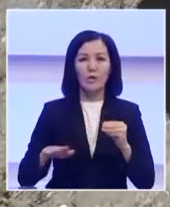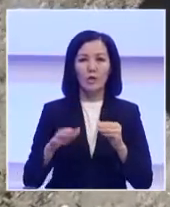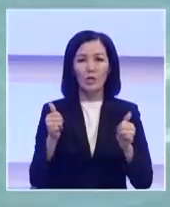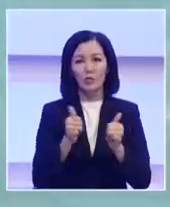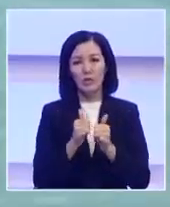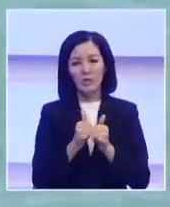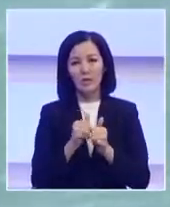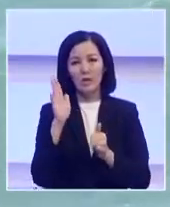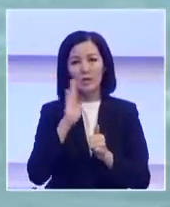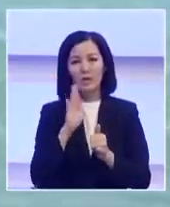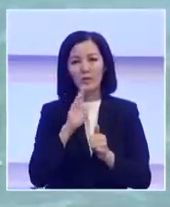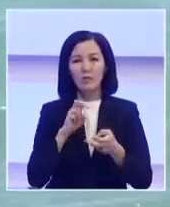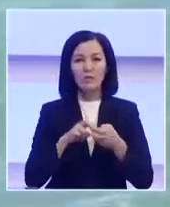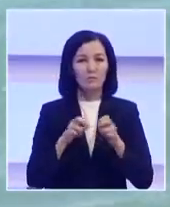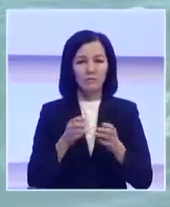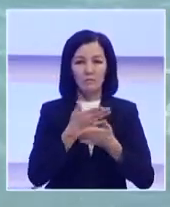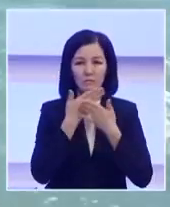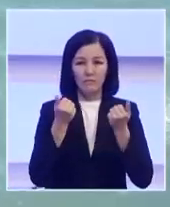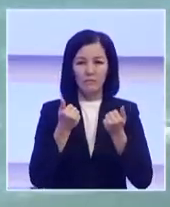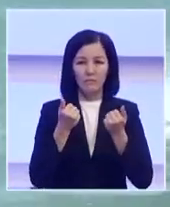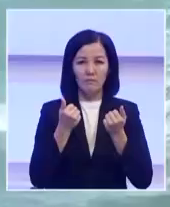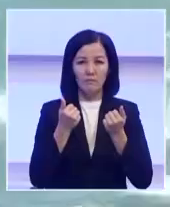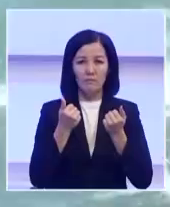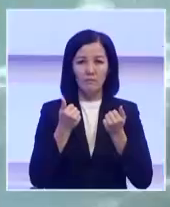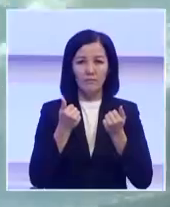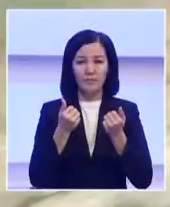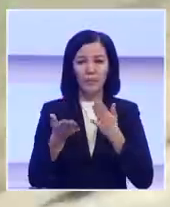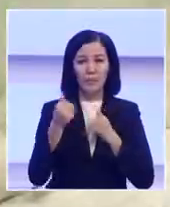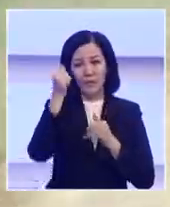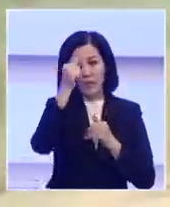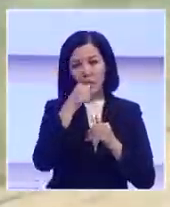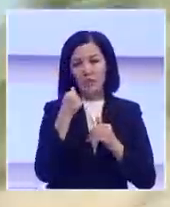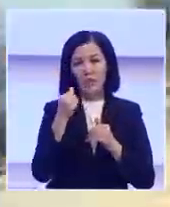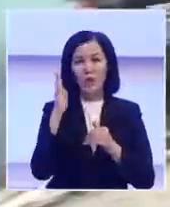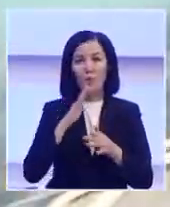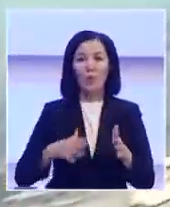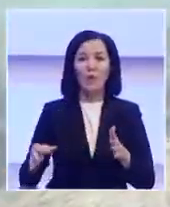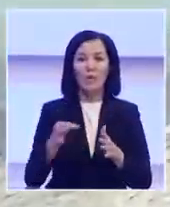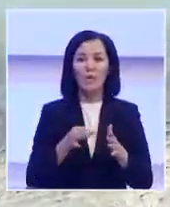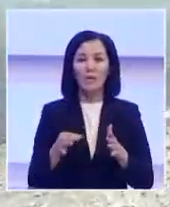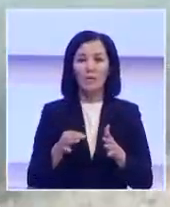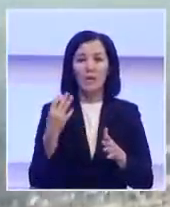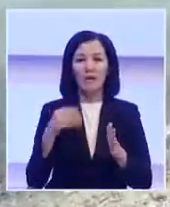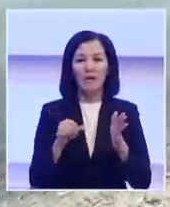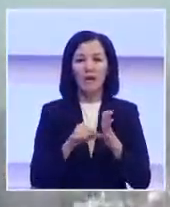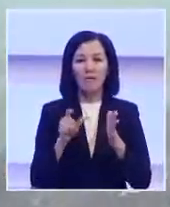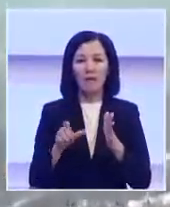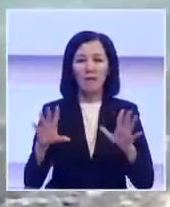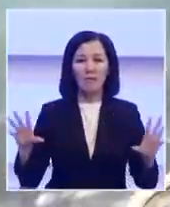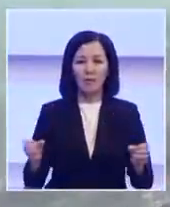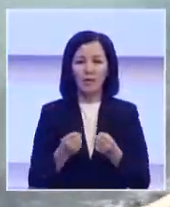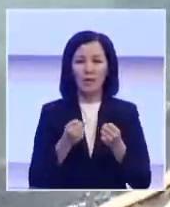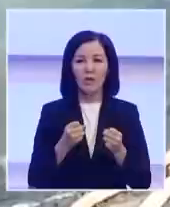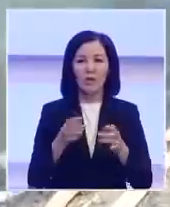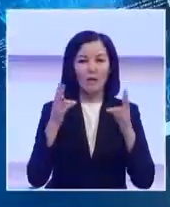болғандықтан судан ешқандай проблема болмайды. Мамандардың мәліметінше өткен жылы көлге кеткен 46 адам құтқарылған. Абырой болғанда қайғылы